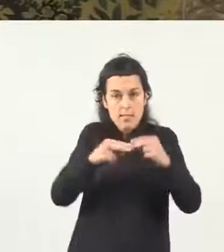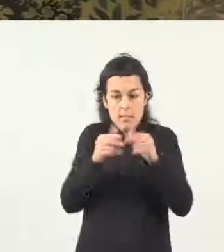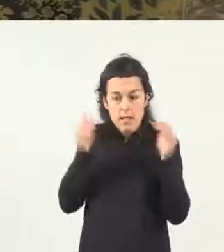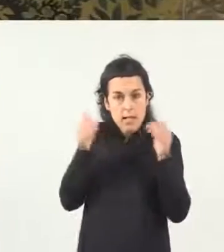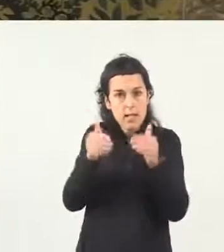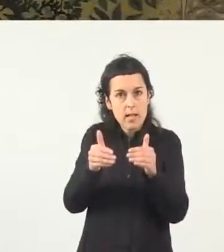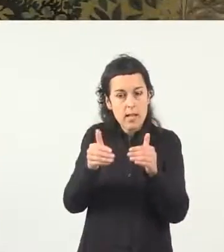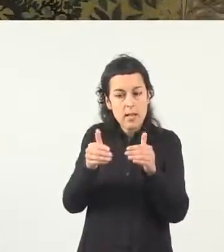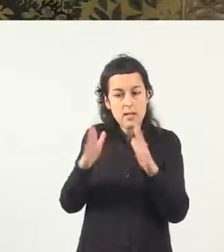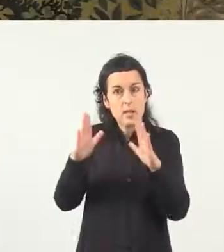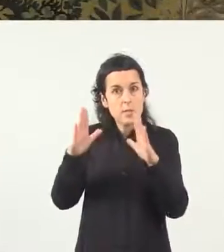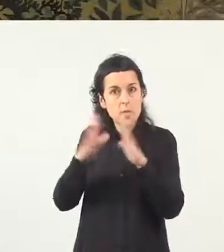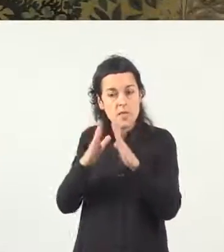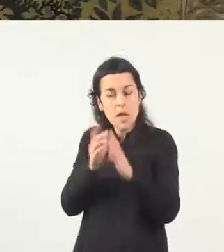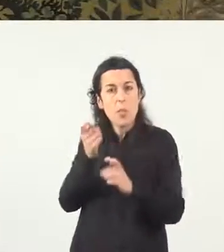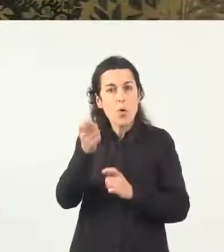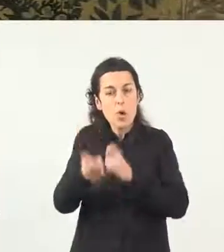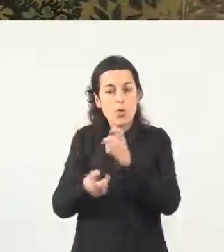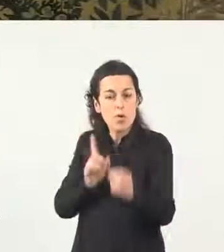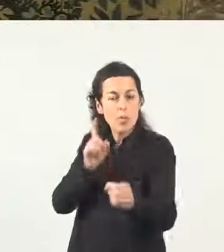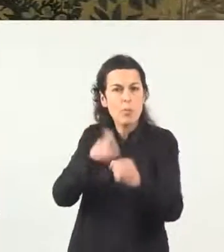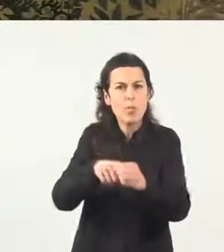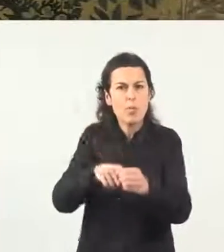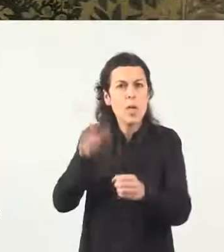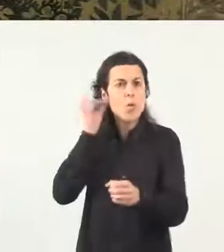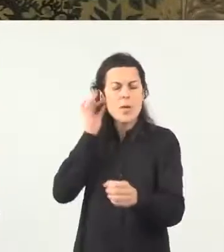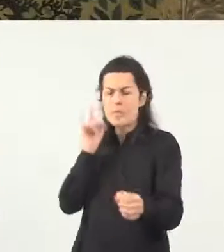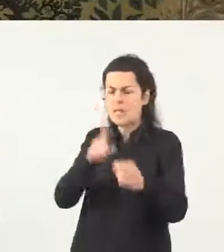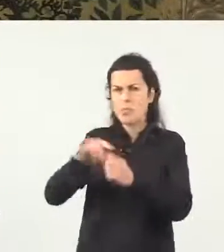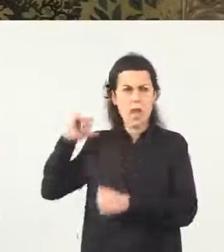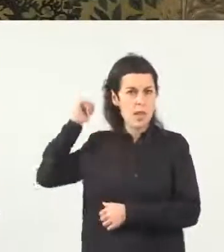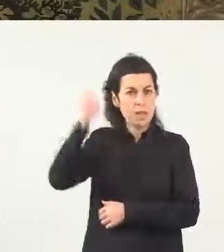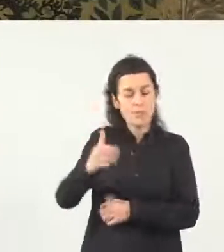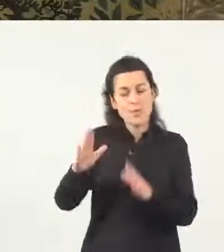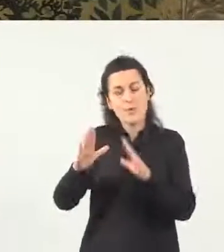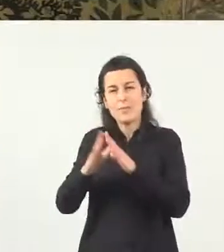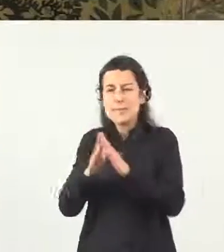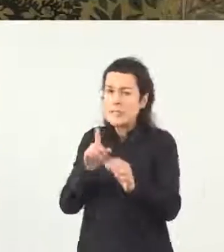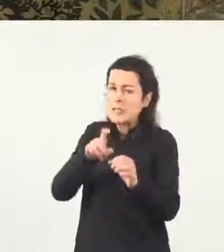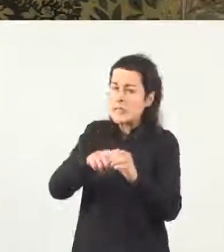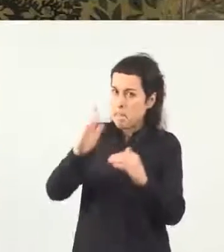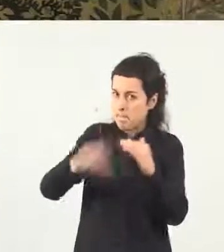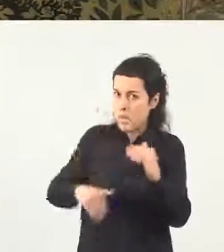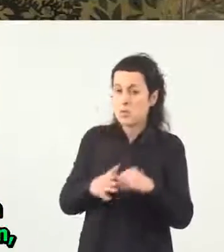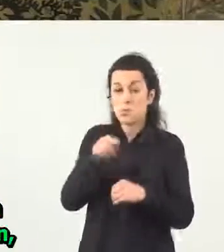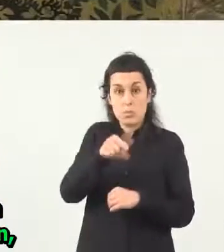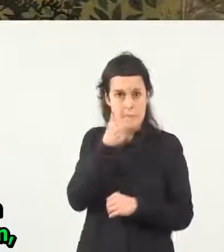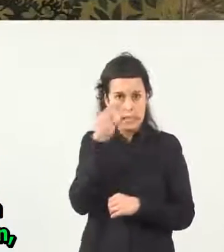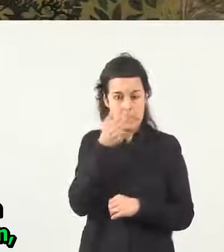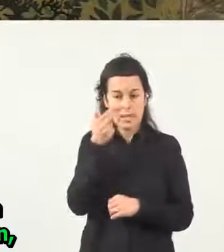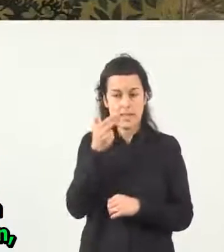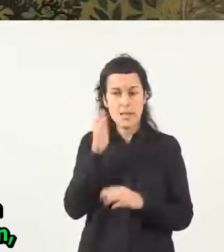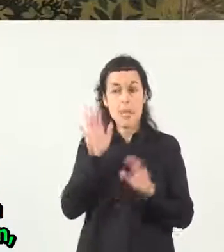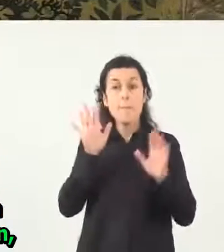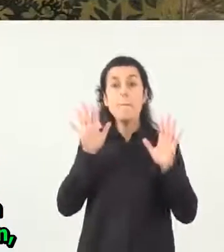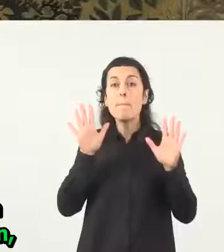guztia, feministak bizkanak asartzen ari gara, emakumeak egon dira beti danik, baina feministak ezain beste, eta oso interesgarria da, baina sortu